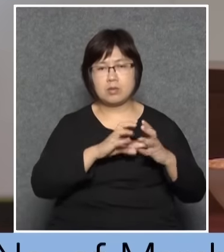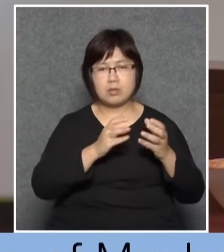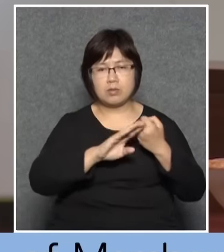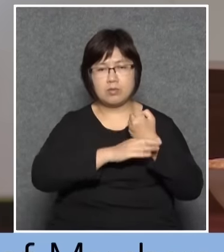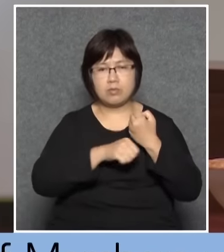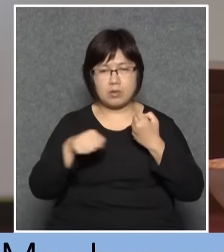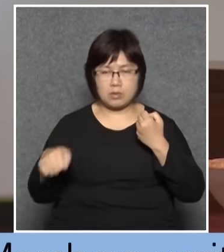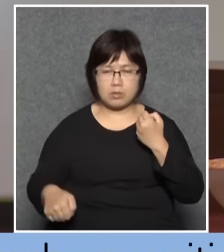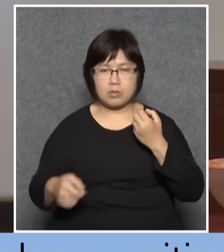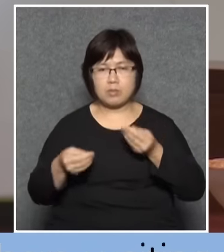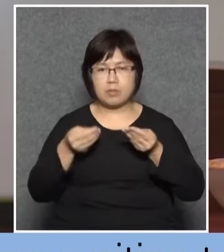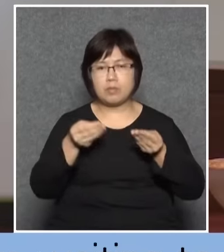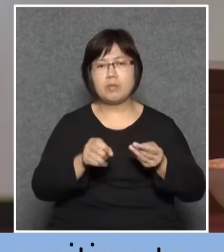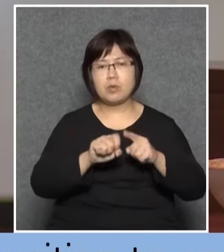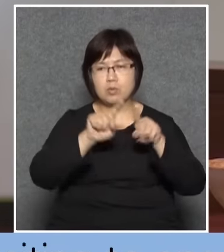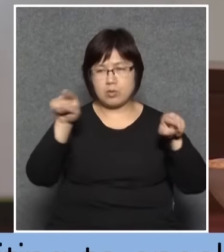提供報告，